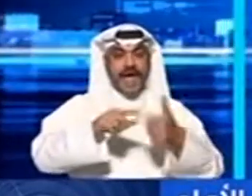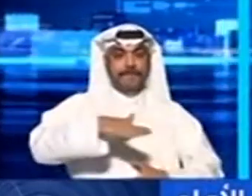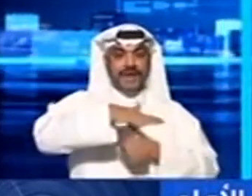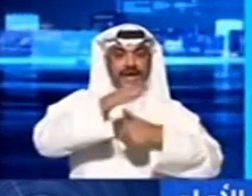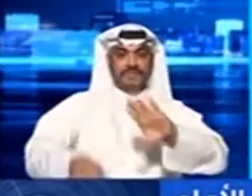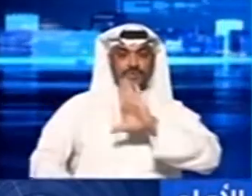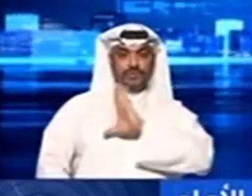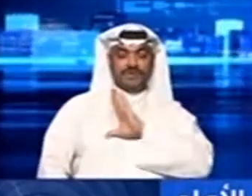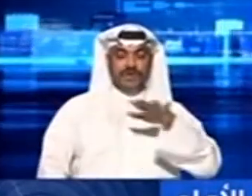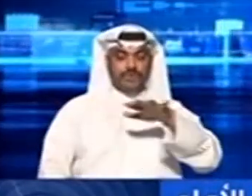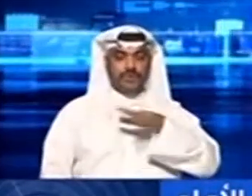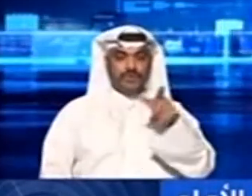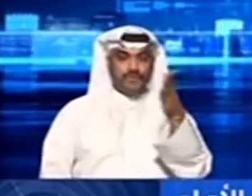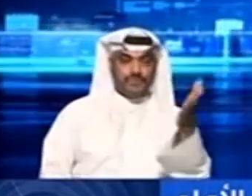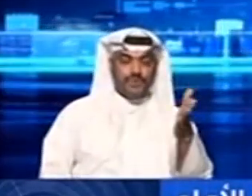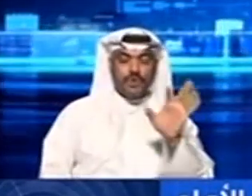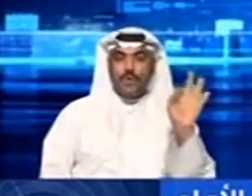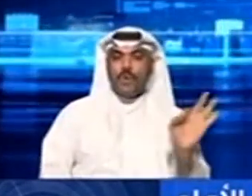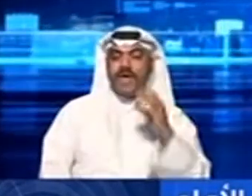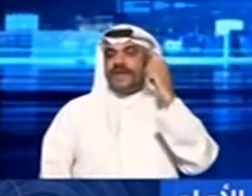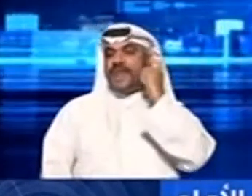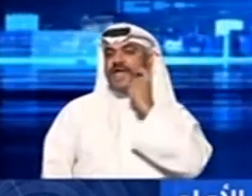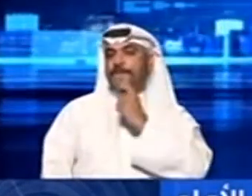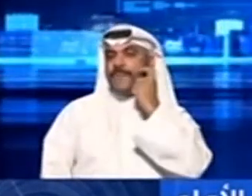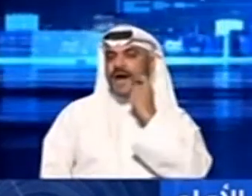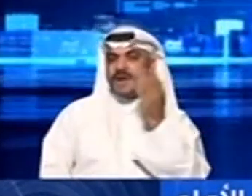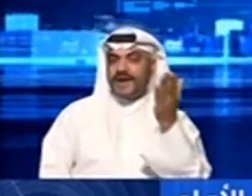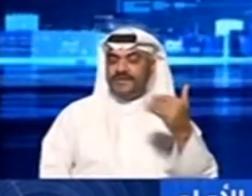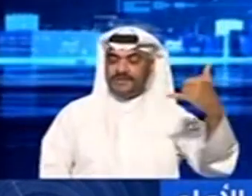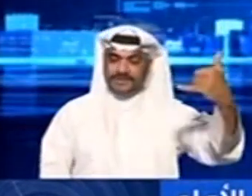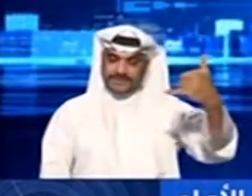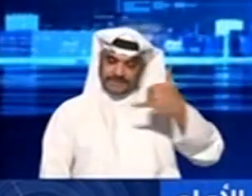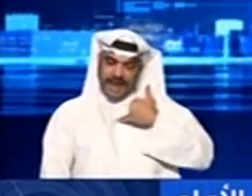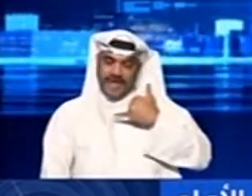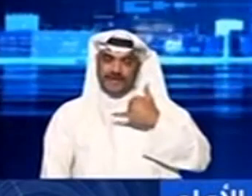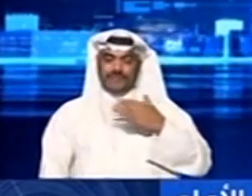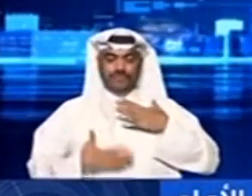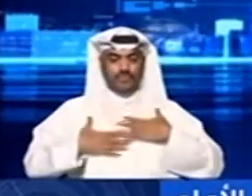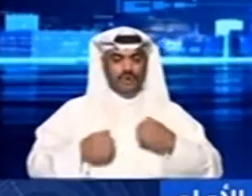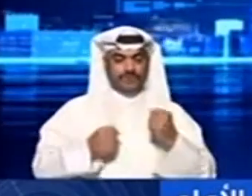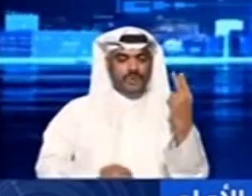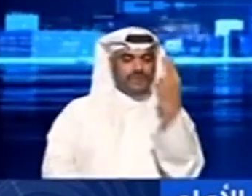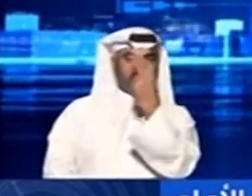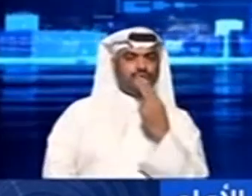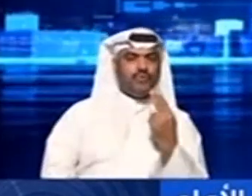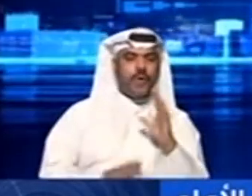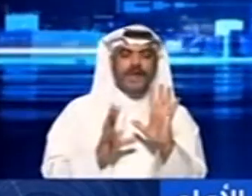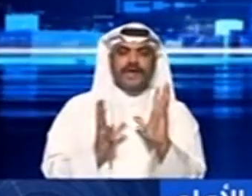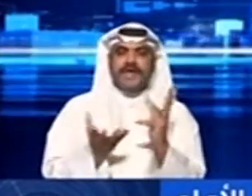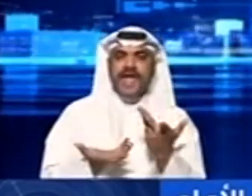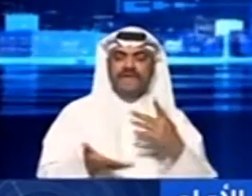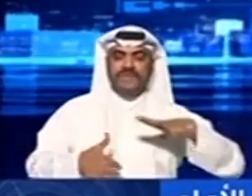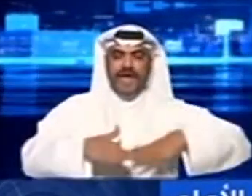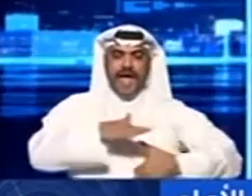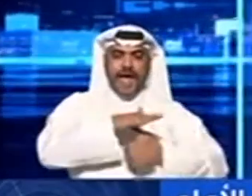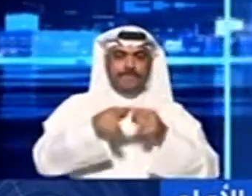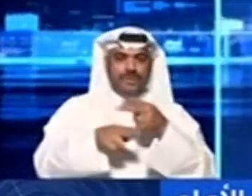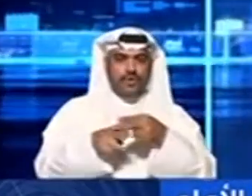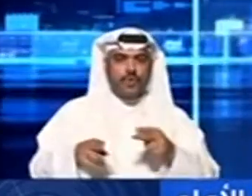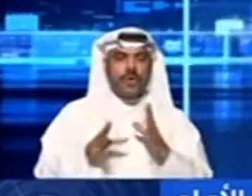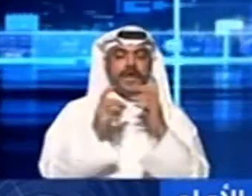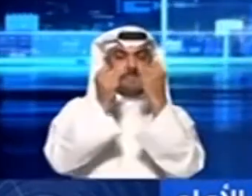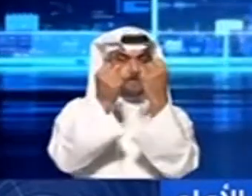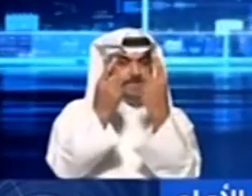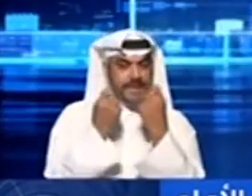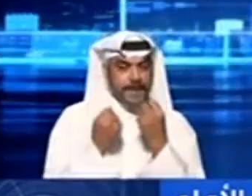المسلحة بدولة الإمارات العربية المتحدة الشقيقة، اطمأن خلاله على صحة أخيه حضرة صاحب